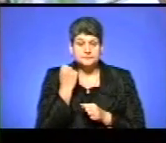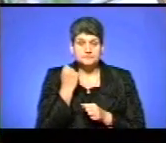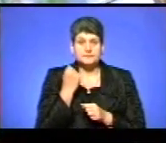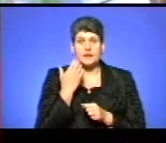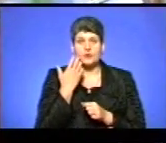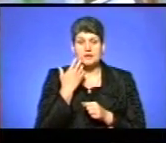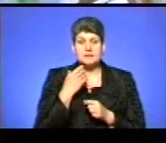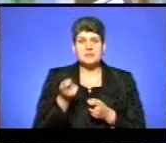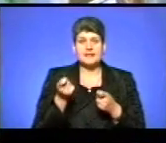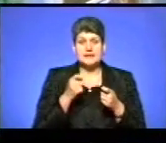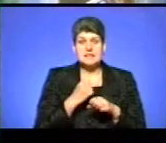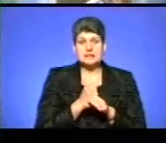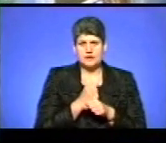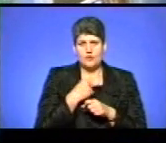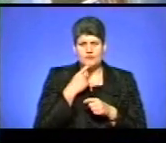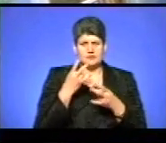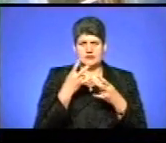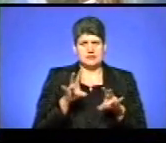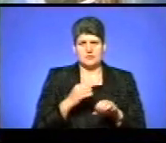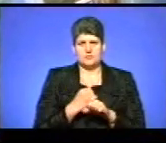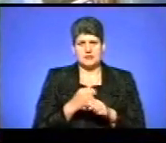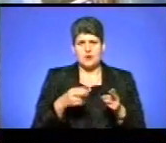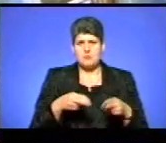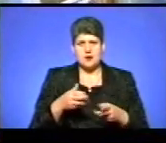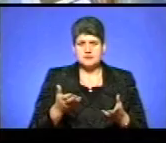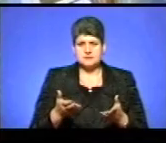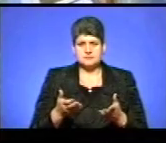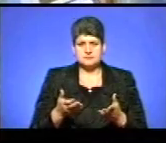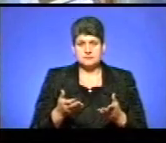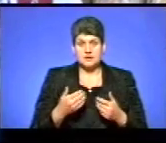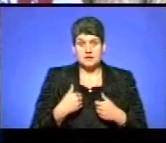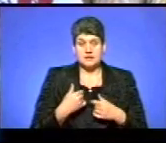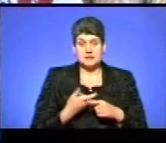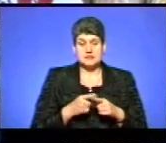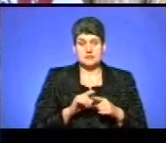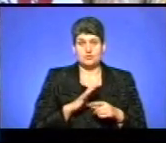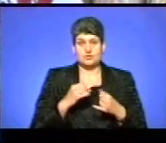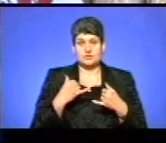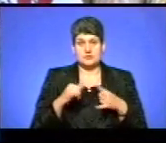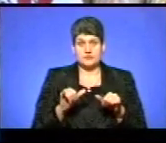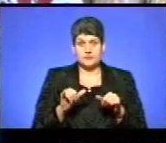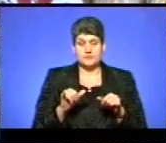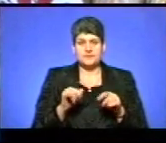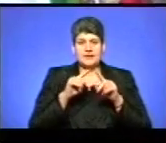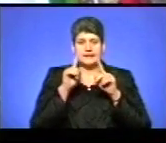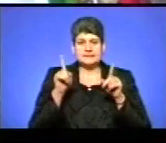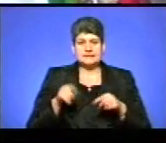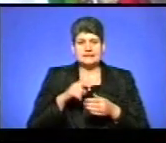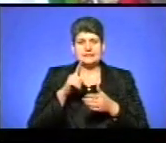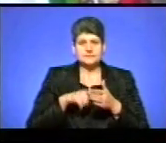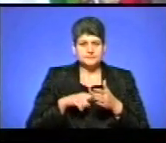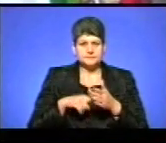І коли принесли аналіз, сказали, що мені операції не треба. І до мене то було диво. Картин на релігійну тематику у